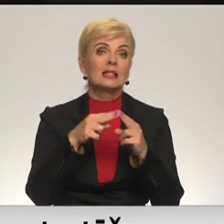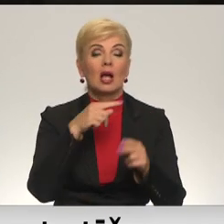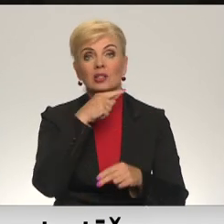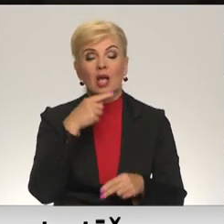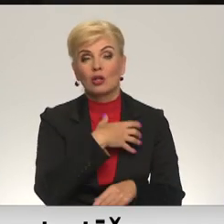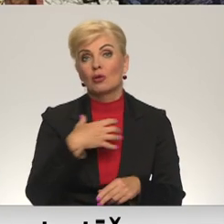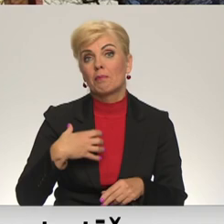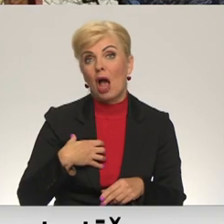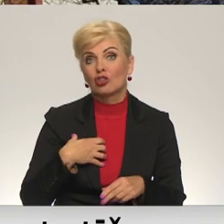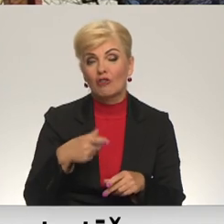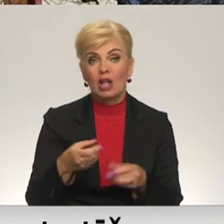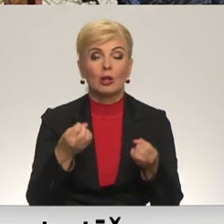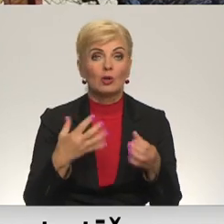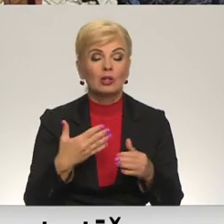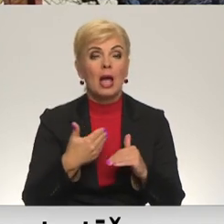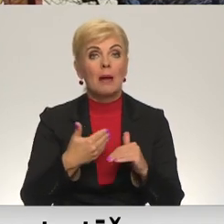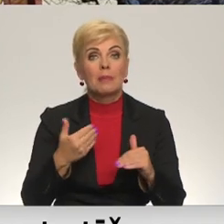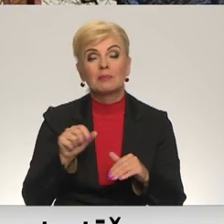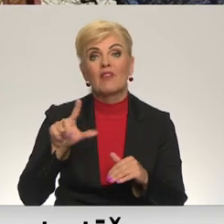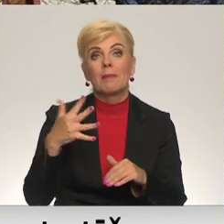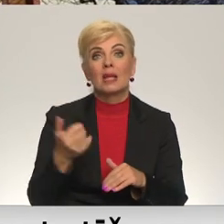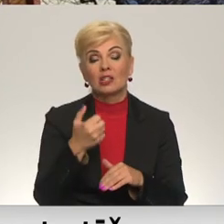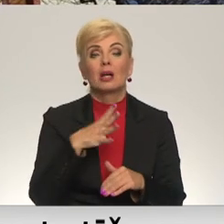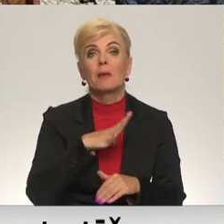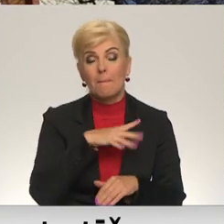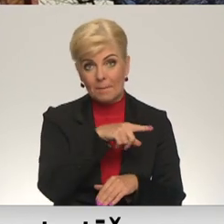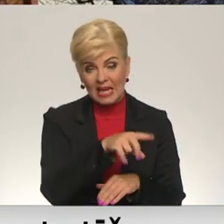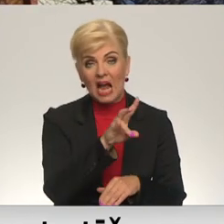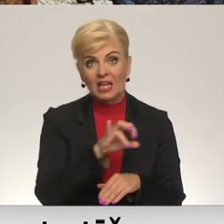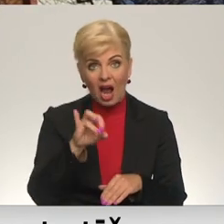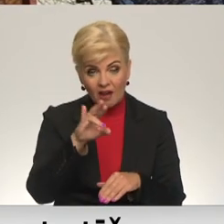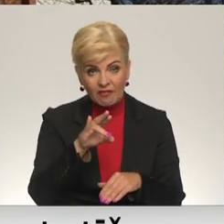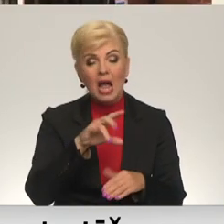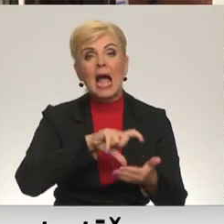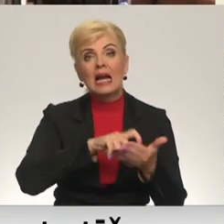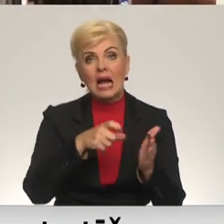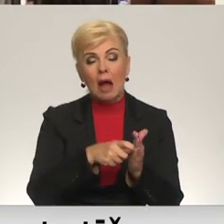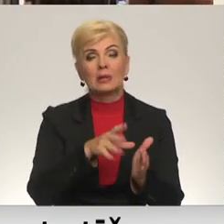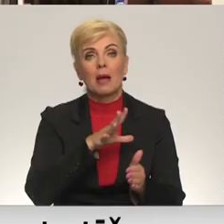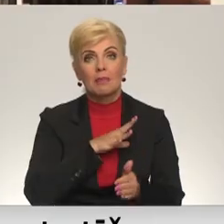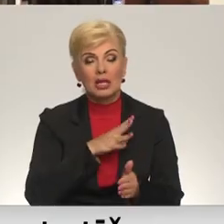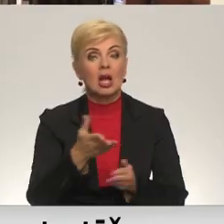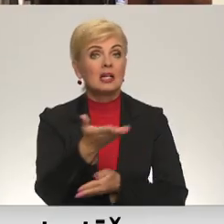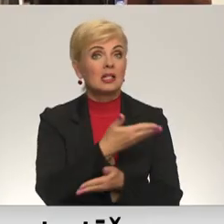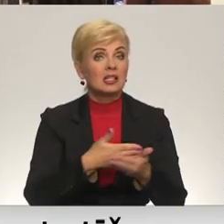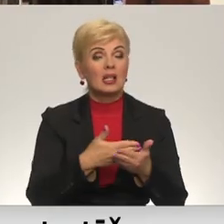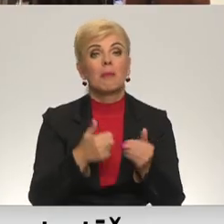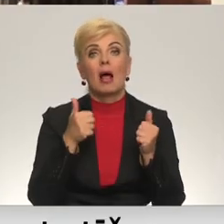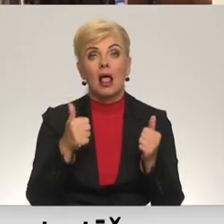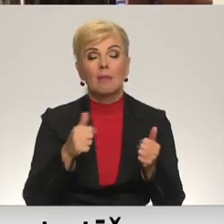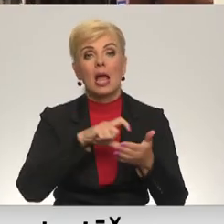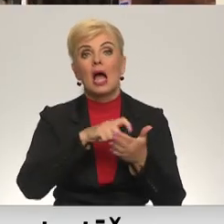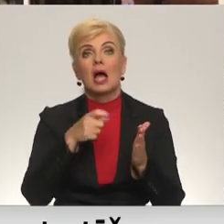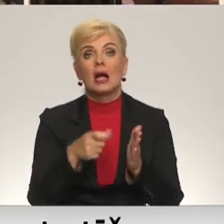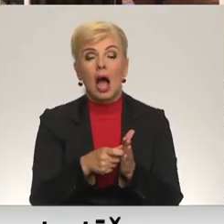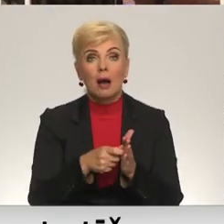pašvaldību, noskaidrojām, ka turpirms vairāk nekā 5 gadiem darbojās HIV profilakses kabinets. Sadarbība bijusi laba, bet kabinets darbojās